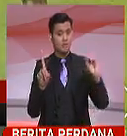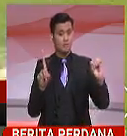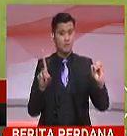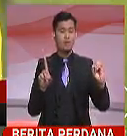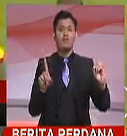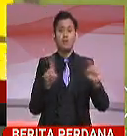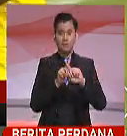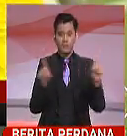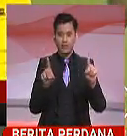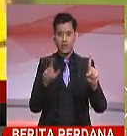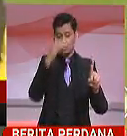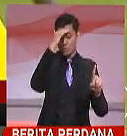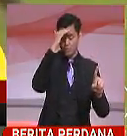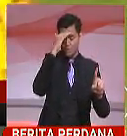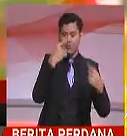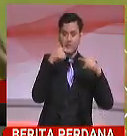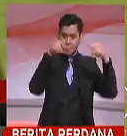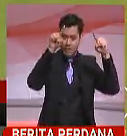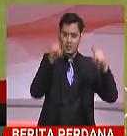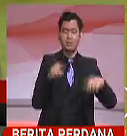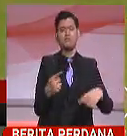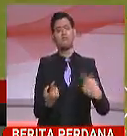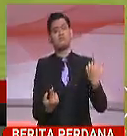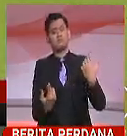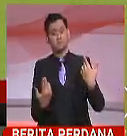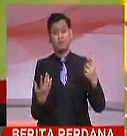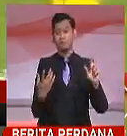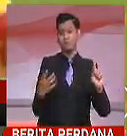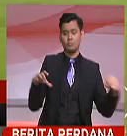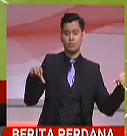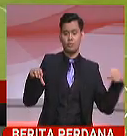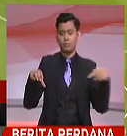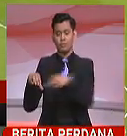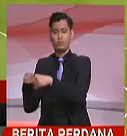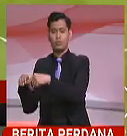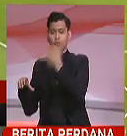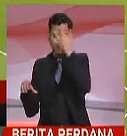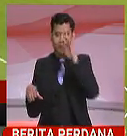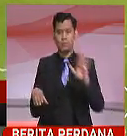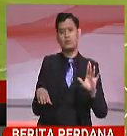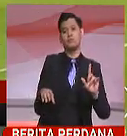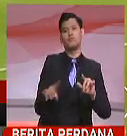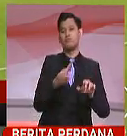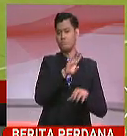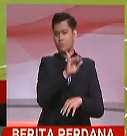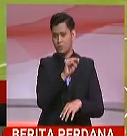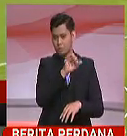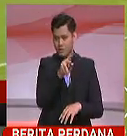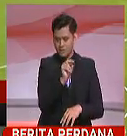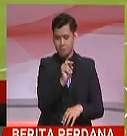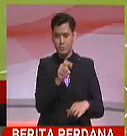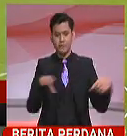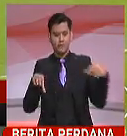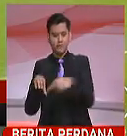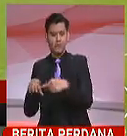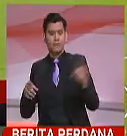berjaya menyamakan kedudukan pada minit ke-11 menerusi Bergson Da Silva yang bijak menyambut hantaran Gonzalo Campera. Harimau Selatan